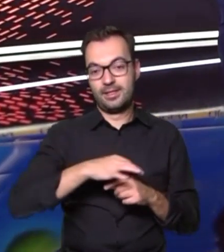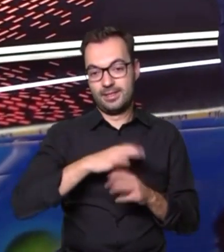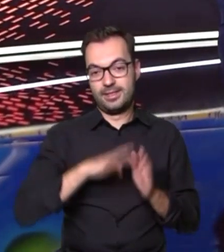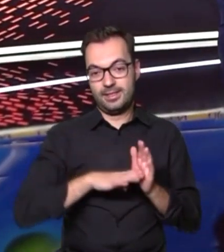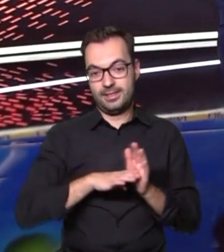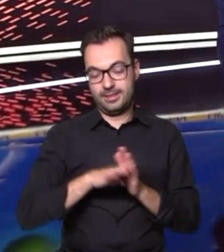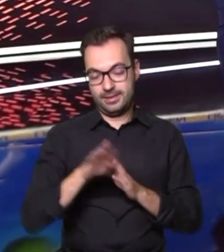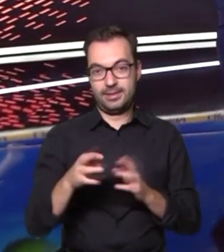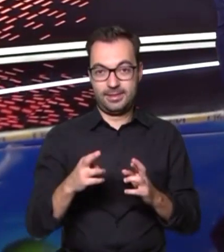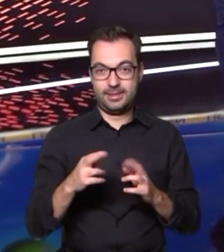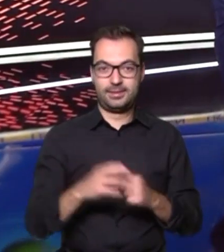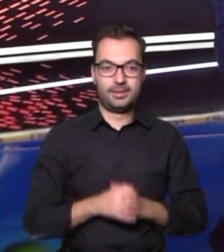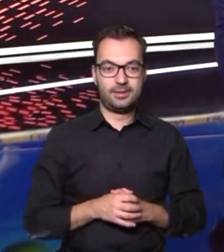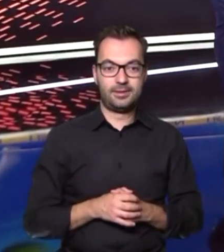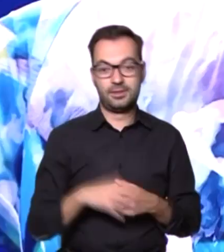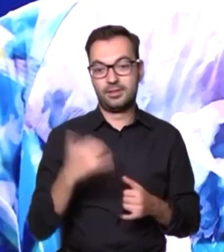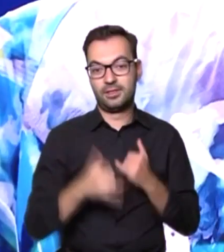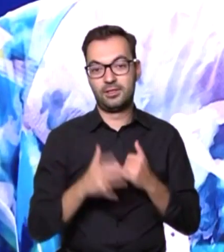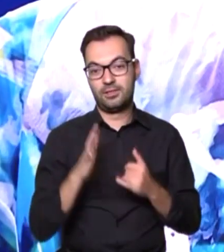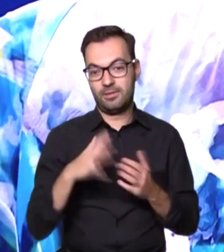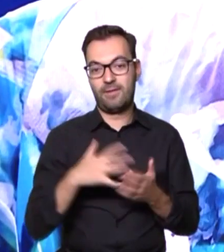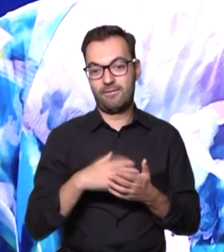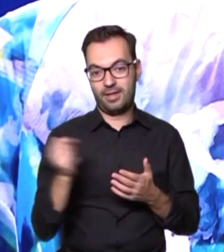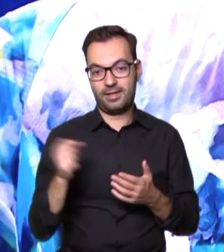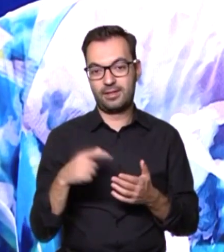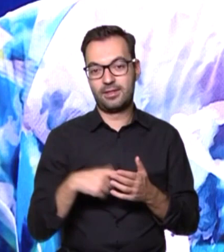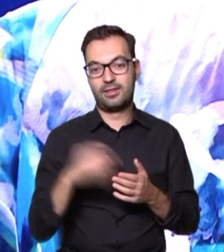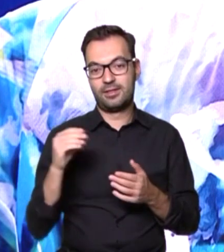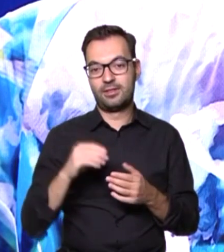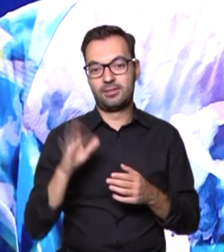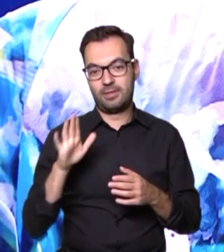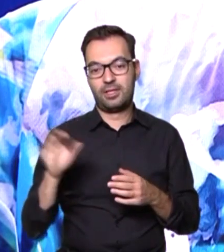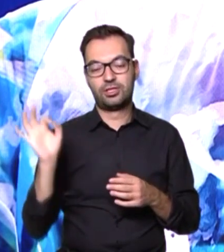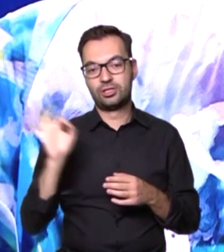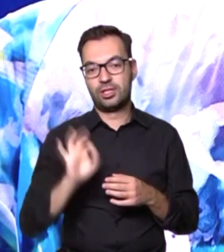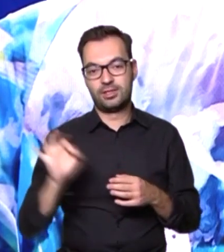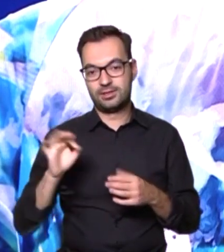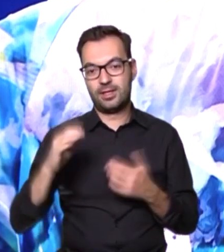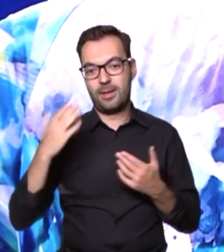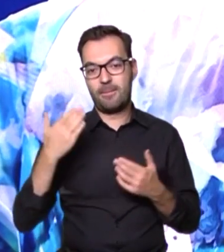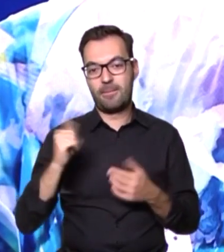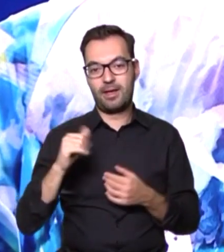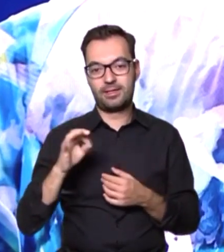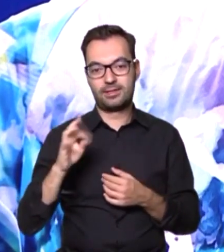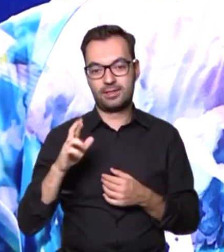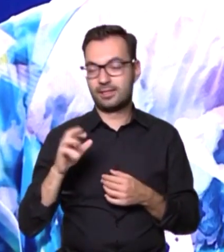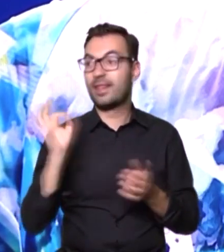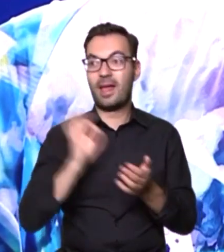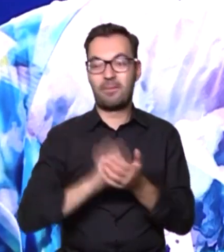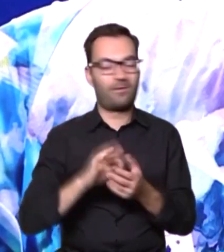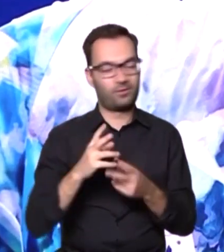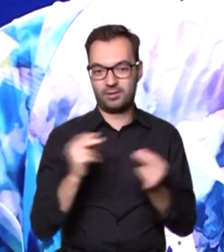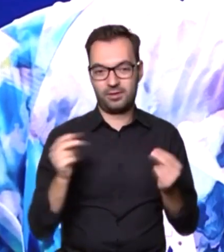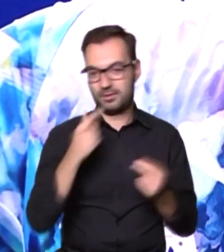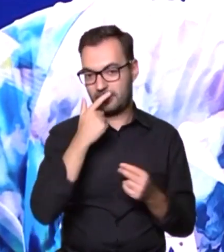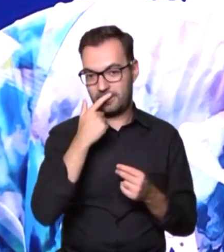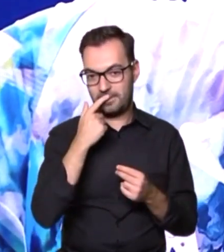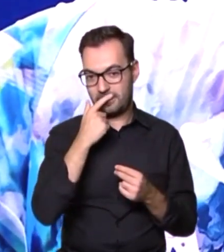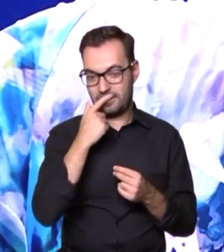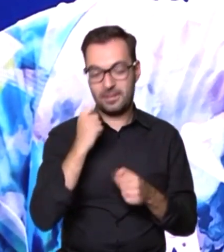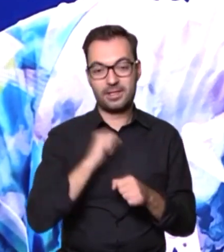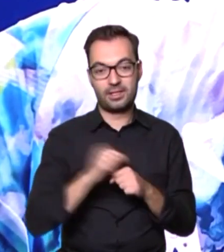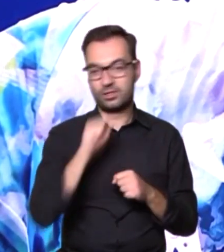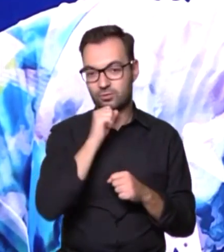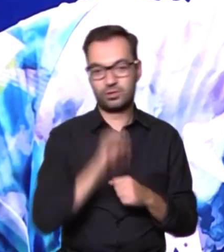tym temacie kluczowe. Zwycięstwo to będzie jeszcze duża szansa na turniej Masters. Jeszcze to nie da Hubertowi oczywiście gwarancji, natomiast